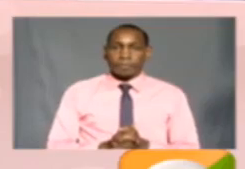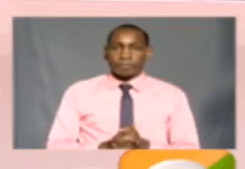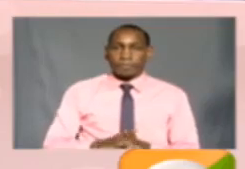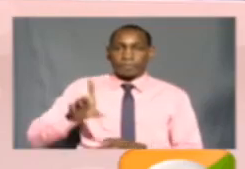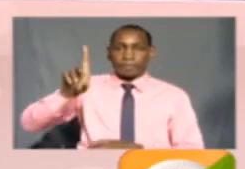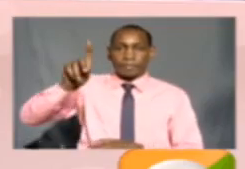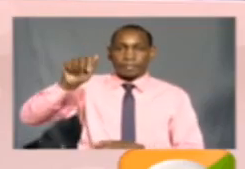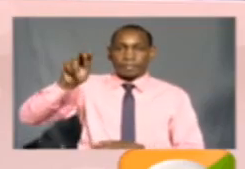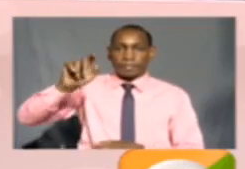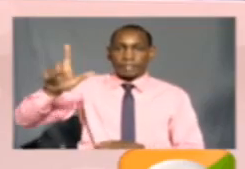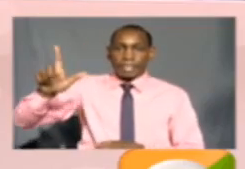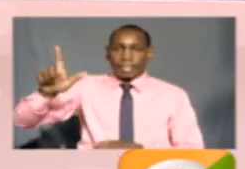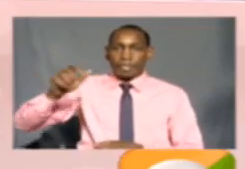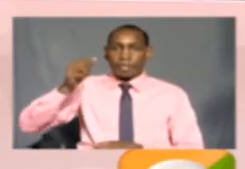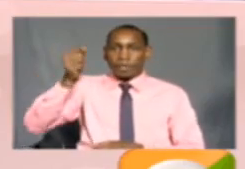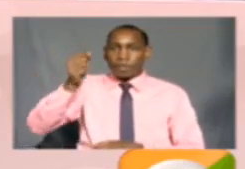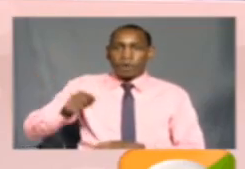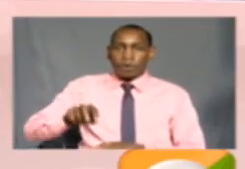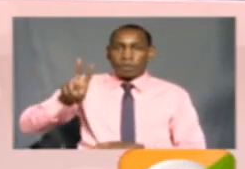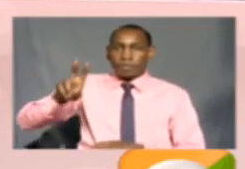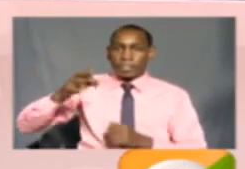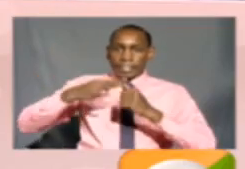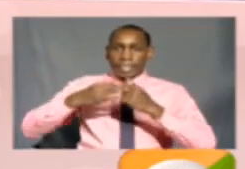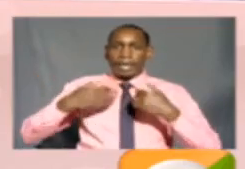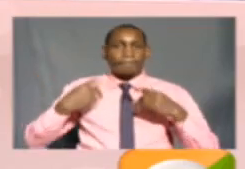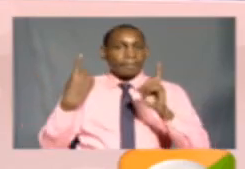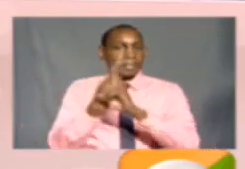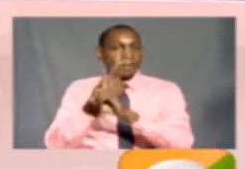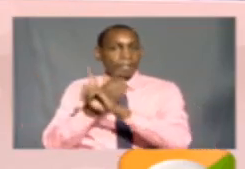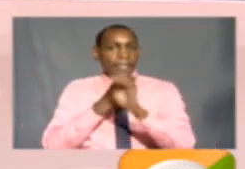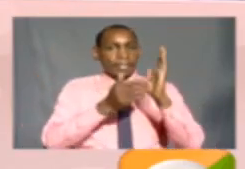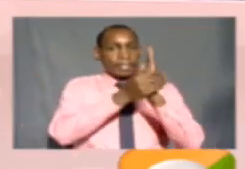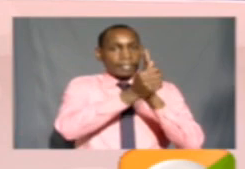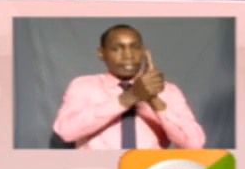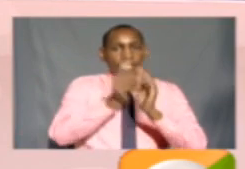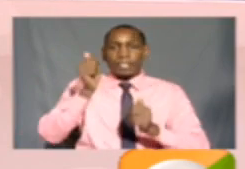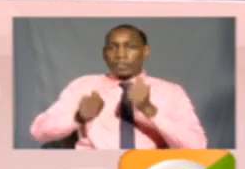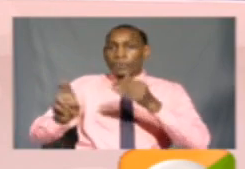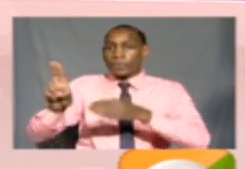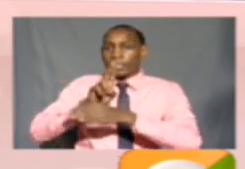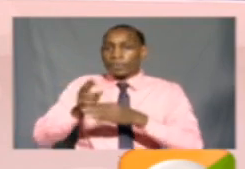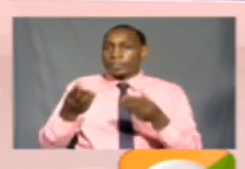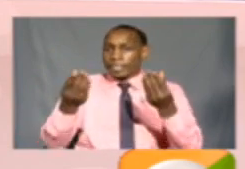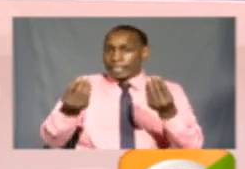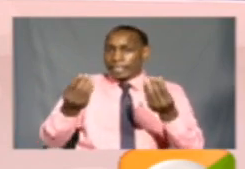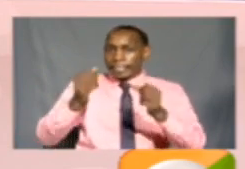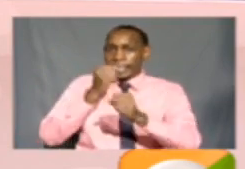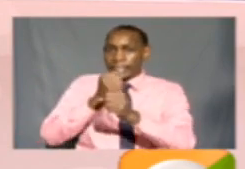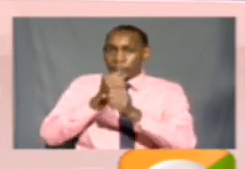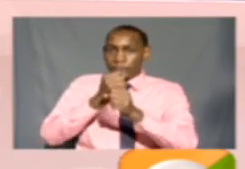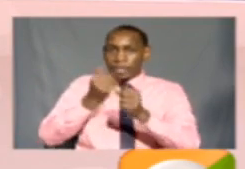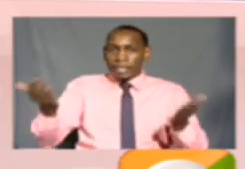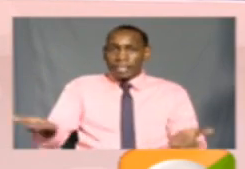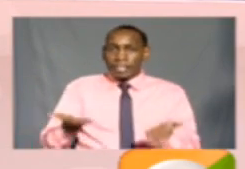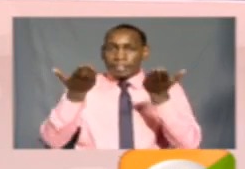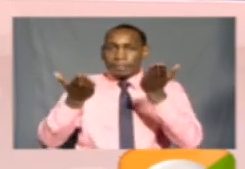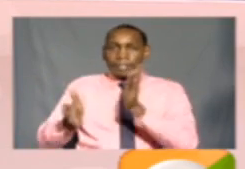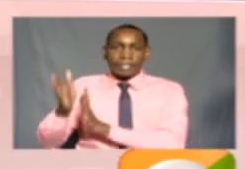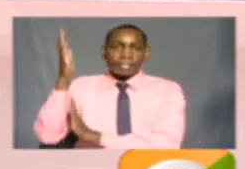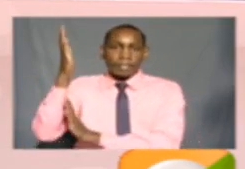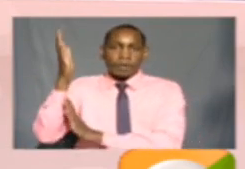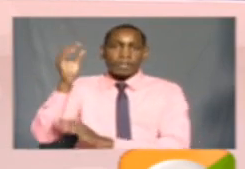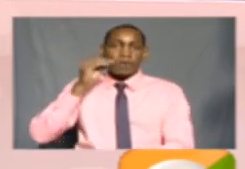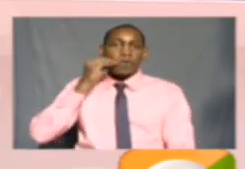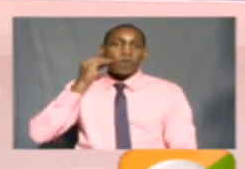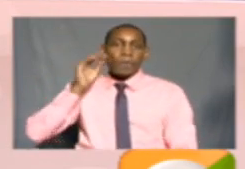Daniel Njuguna mwenye umri wa miaka 28 ana vipaji tofauti ambavyo anatumia kurahisisha kazi na kuimarisha usalama